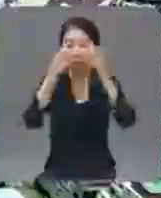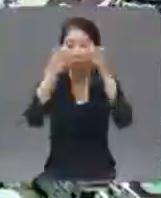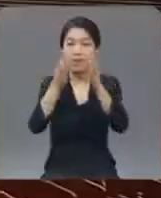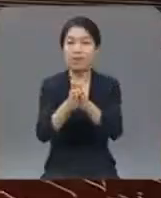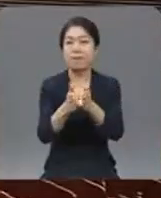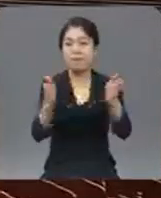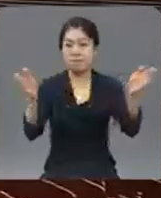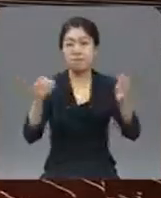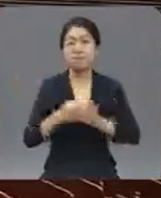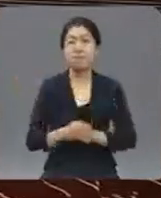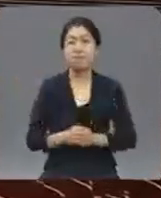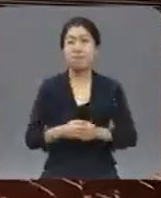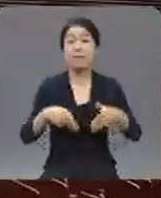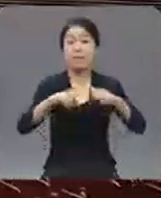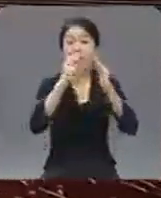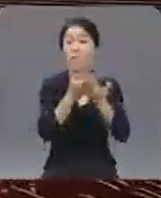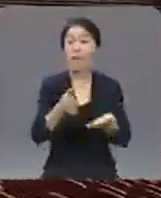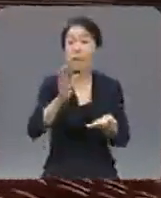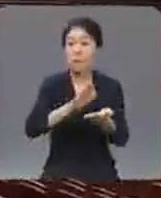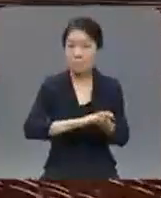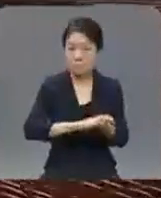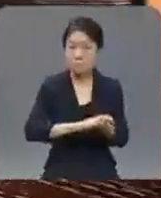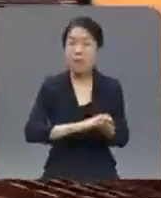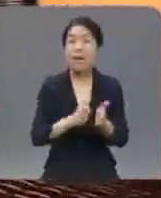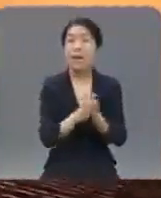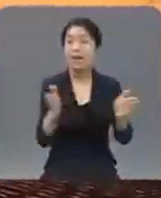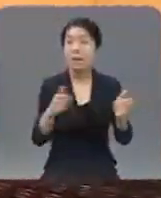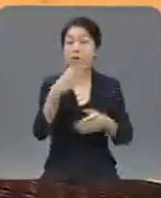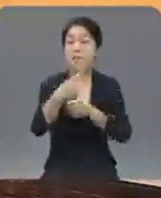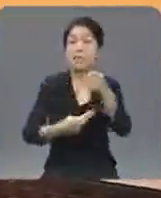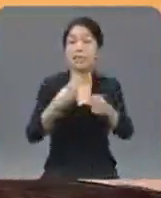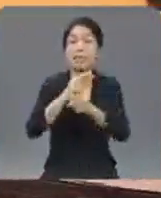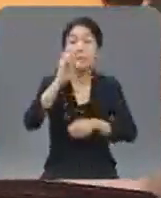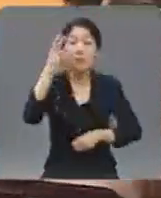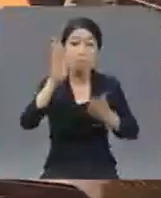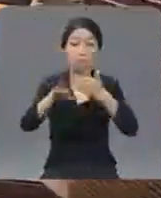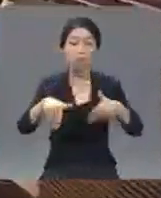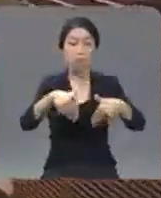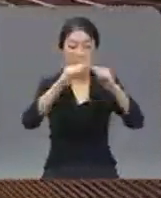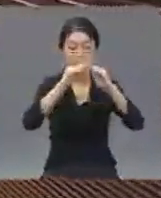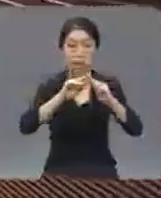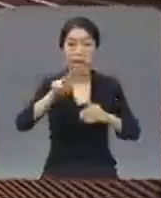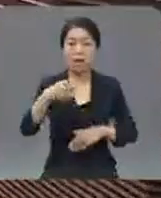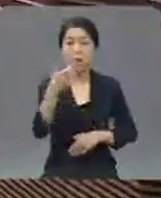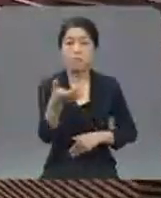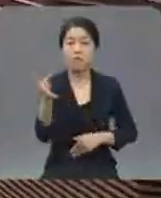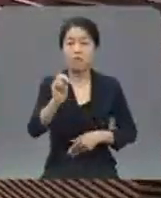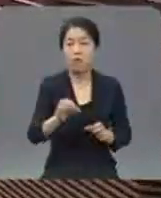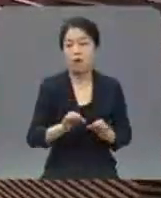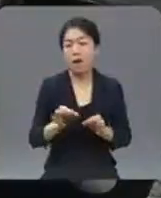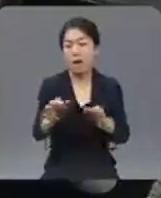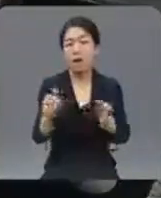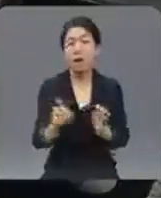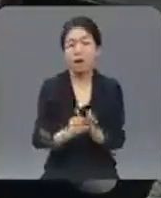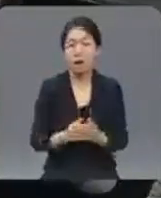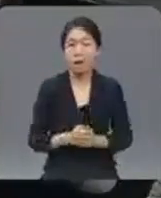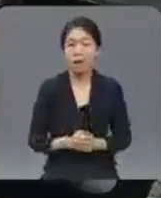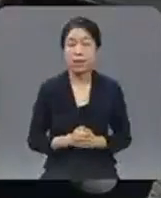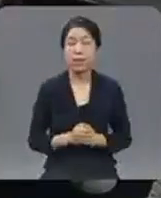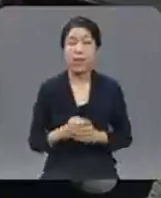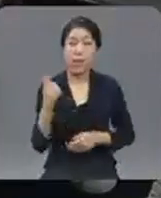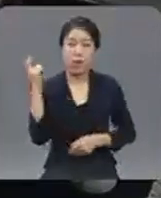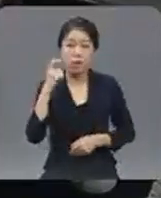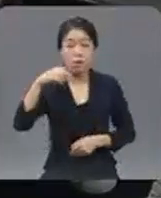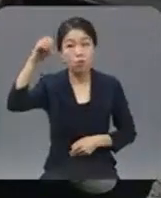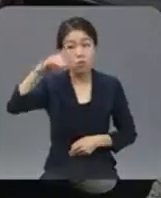출발합니다 시설 개선공사에 들어간지 2년 3개월 만인데 290억원이 들었습니다 음향과